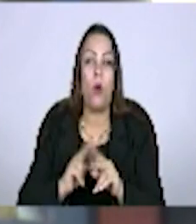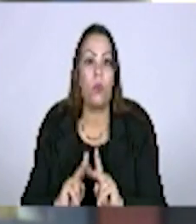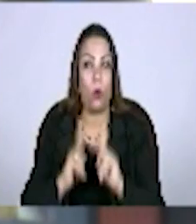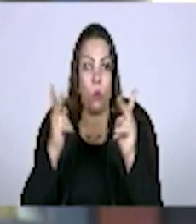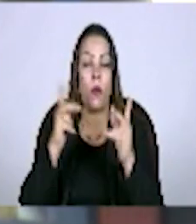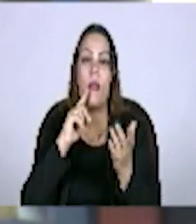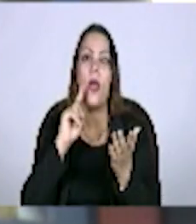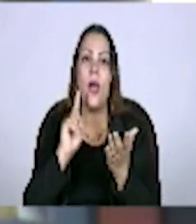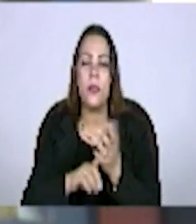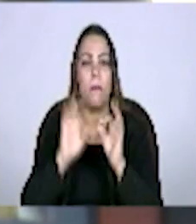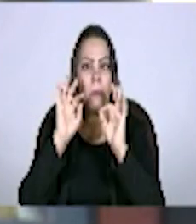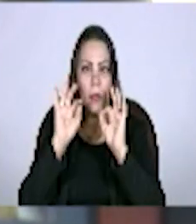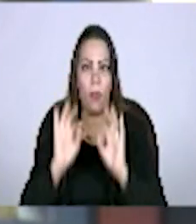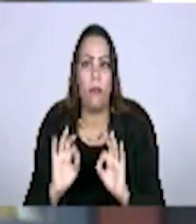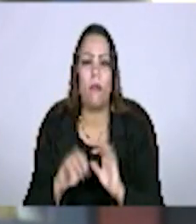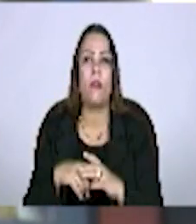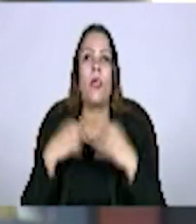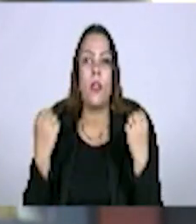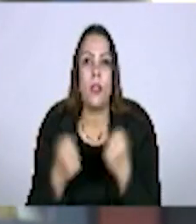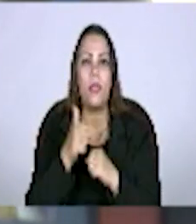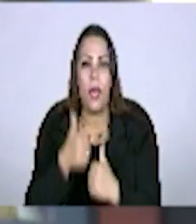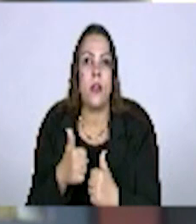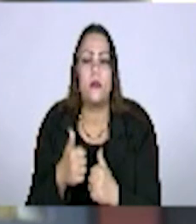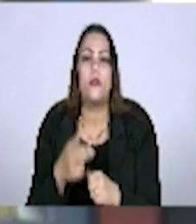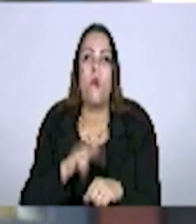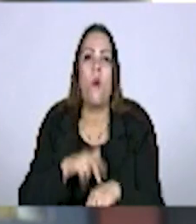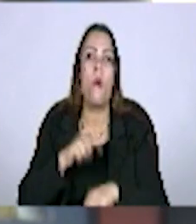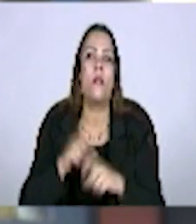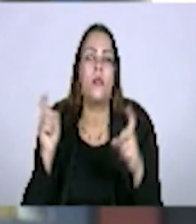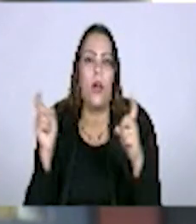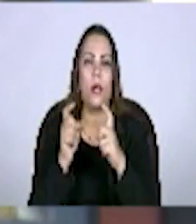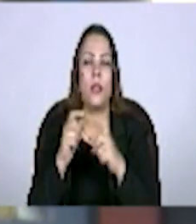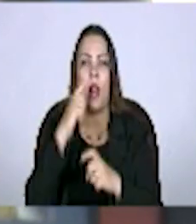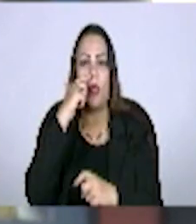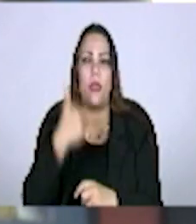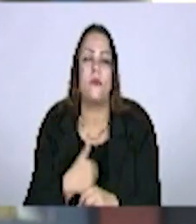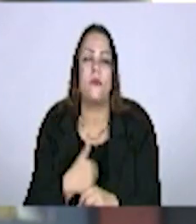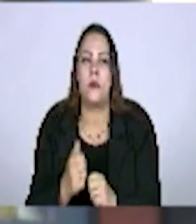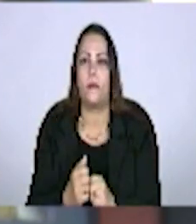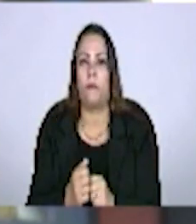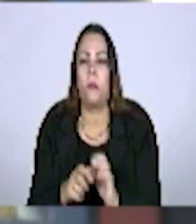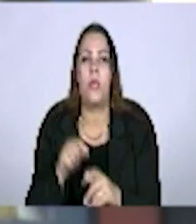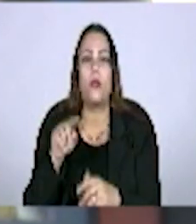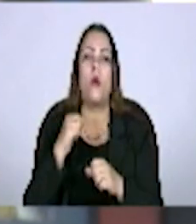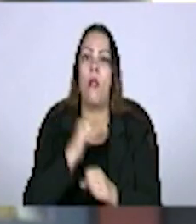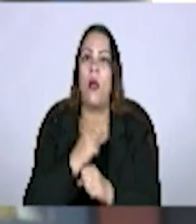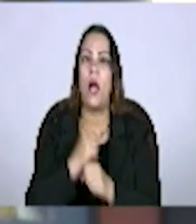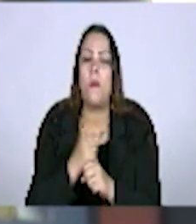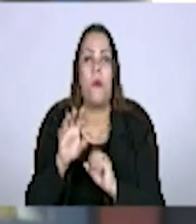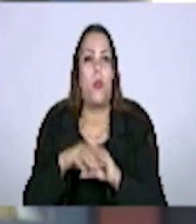فلابد ان يكون بالفعل جاهز وفي مرحله تحدي للنفس من حيث العمل